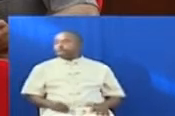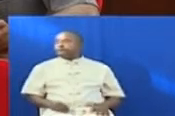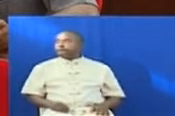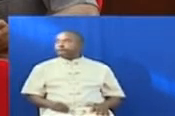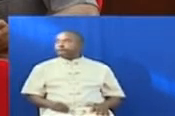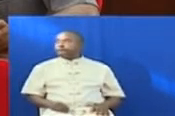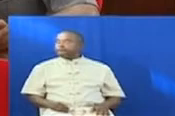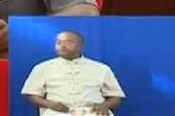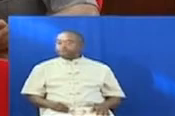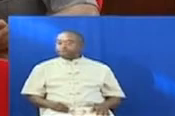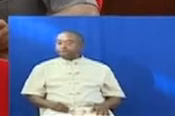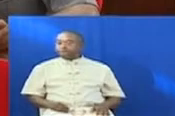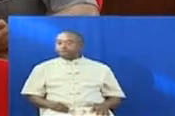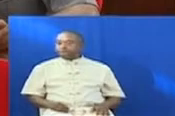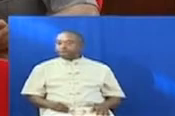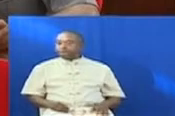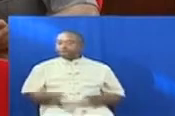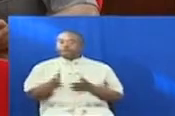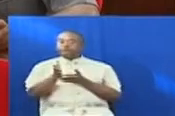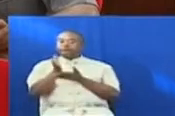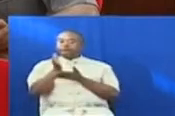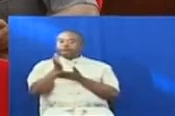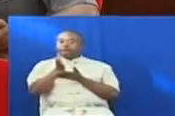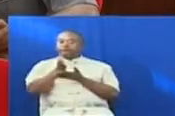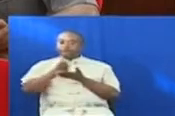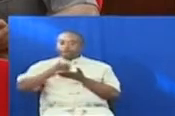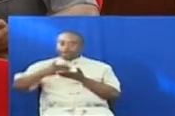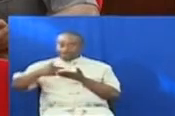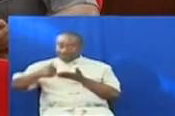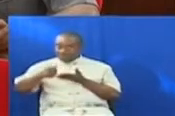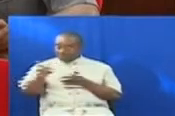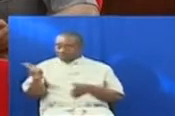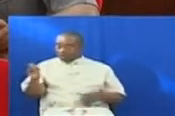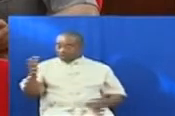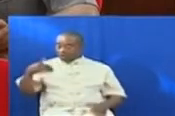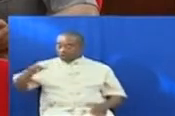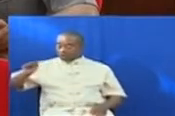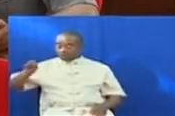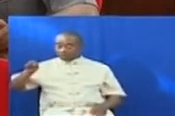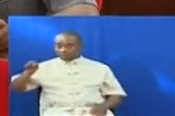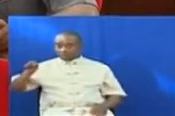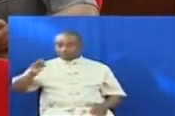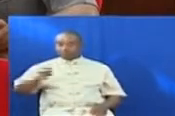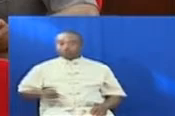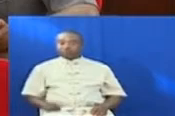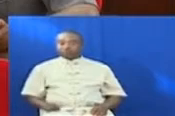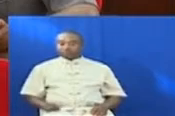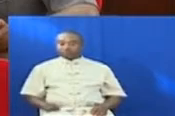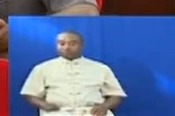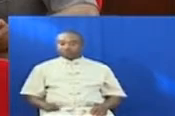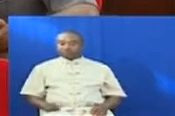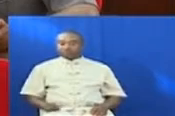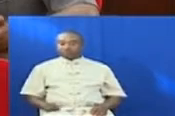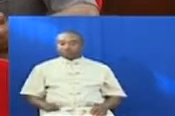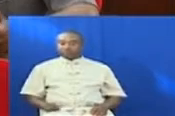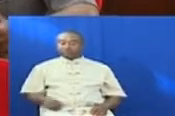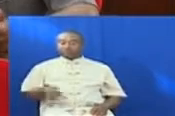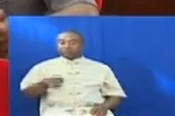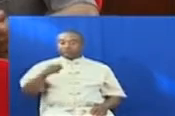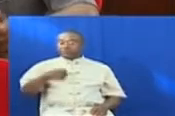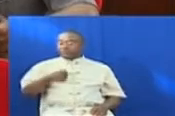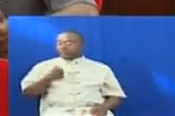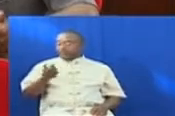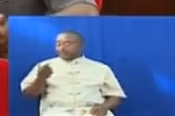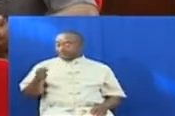katika baadhi ya hoja kubwa ambayo inaonekana ni hoja ya kutopelekwa kwa fedha